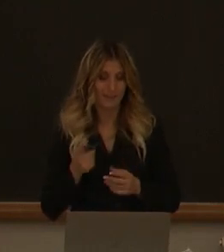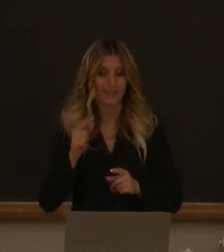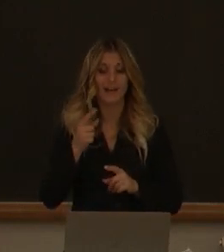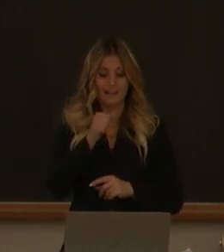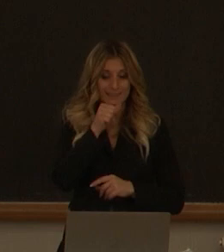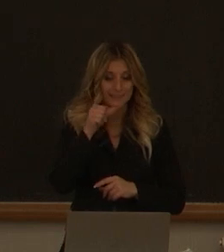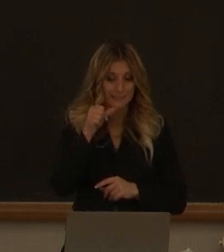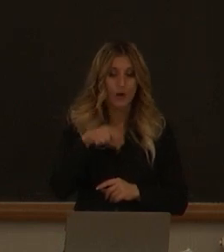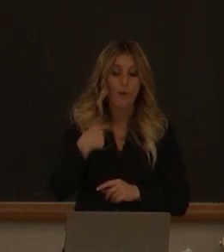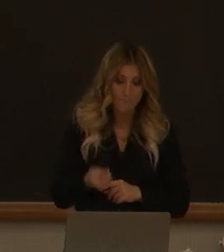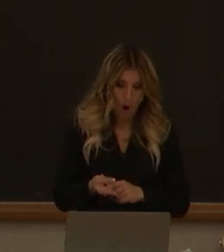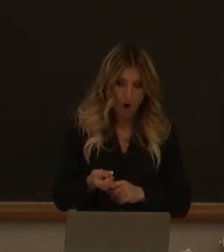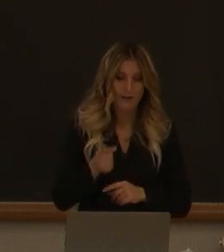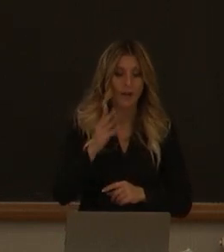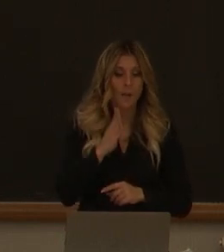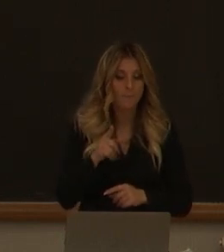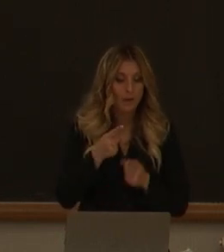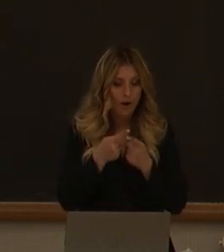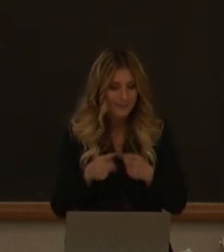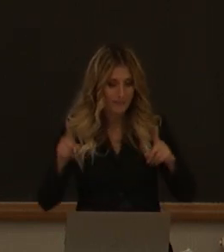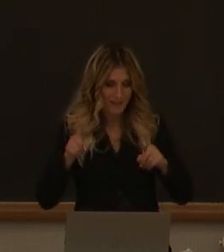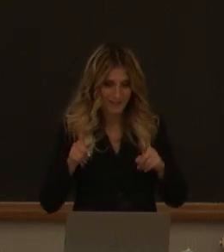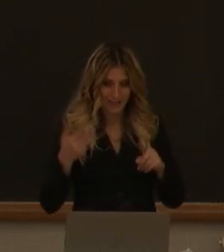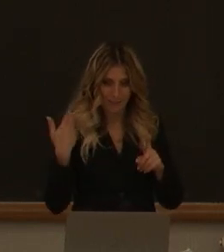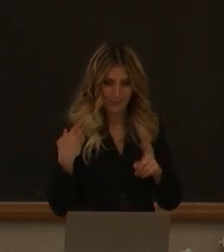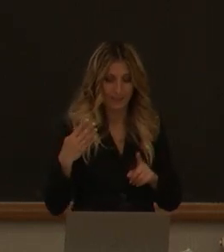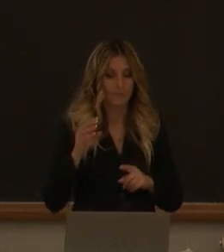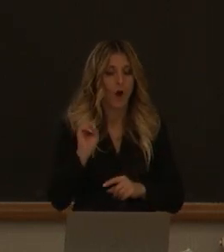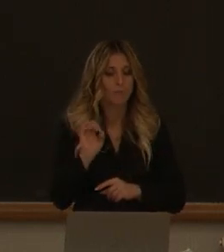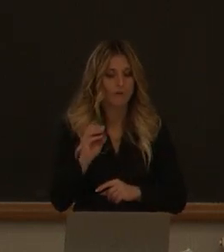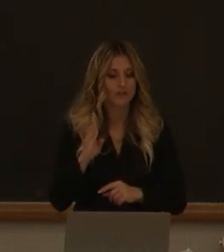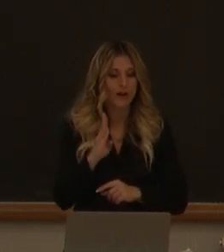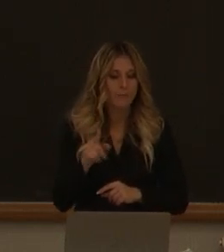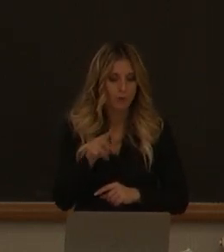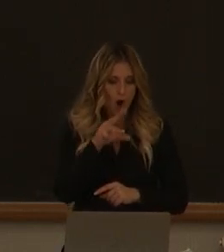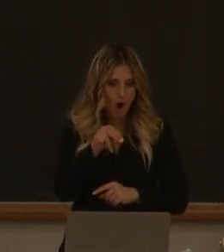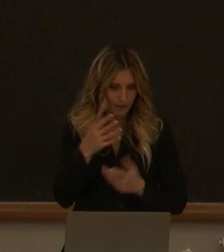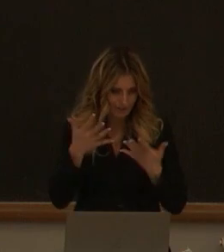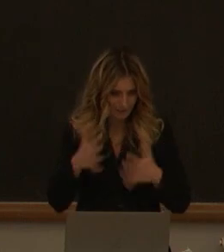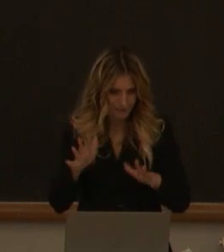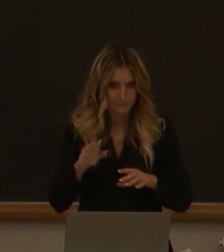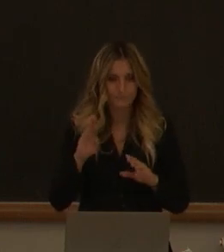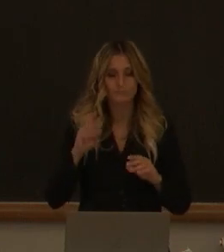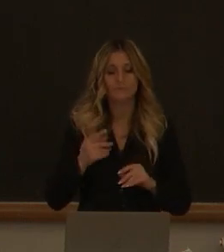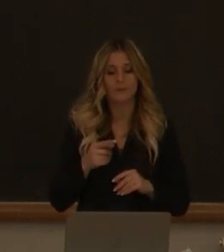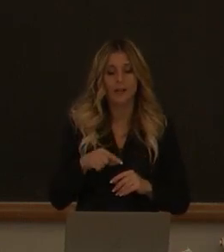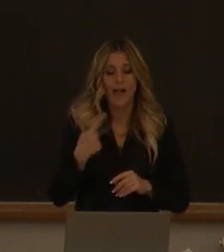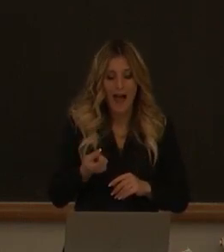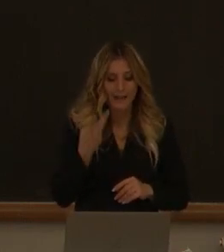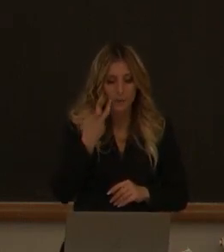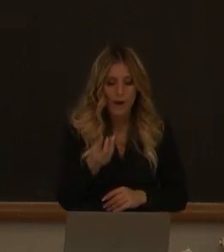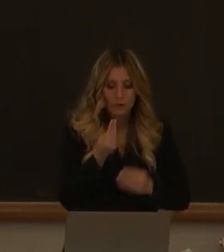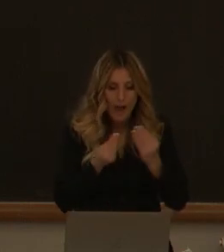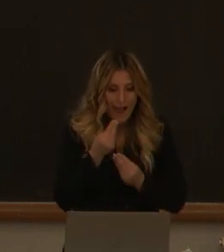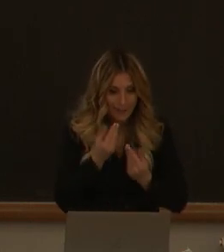concentrandoci poi al tema della biodiversità di cui ha parlato il professor Biondi prima, concentrandoci sugli aspetti dell'agroalimentare,